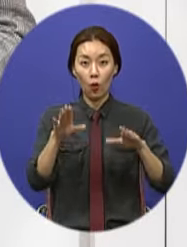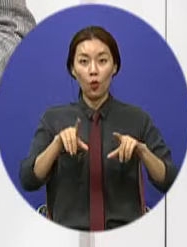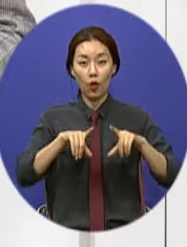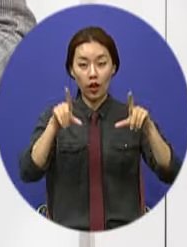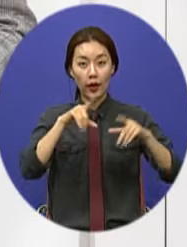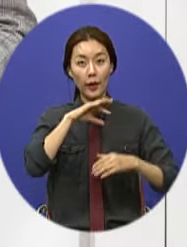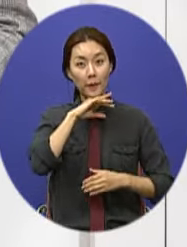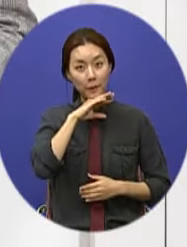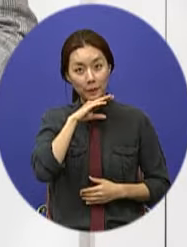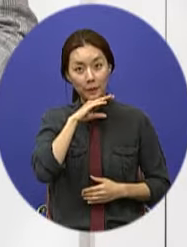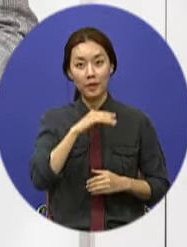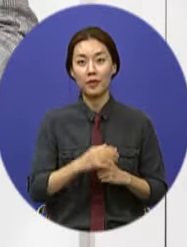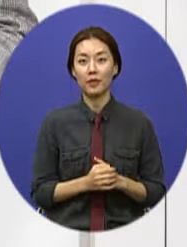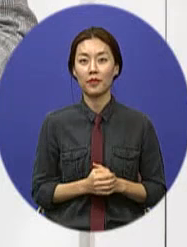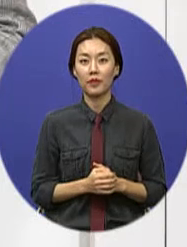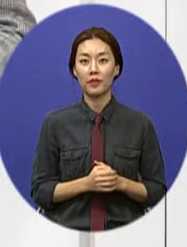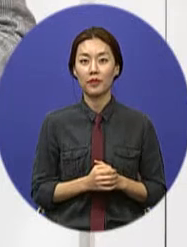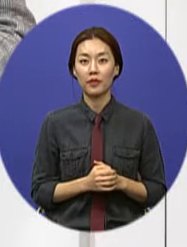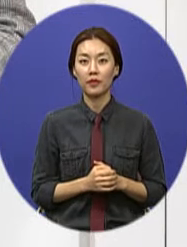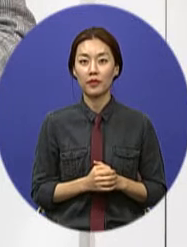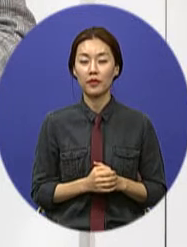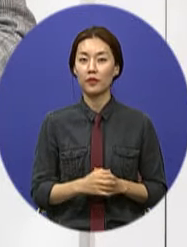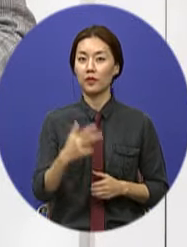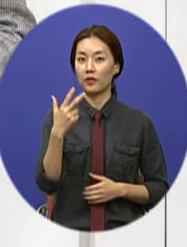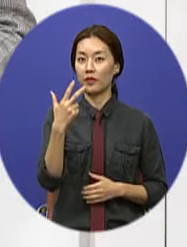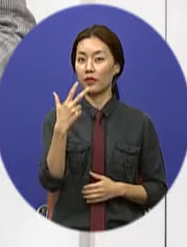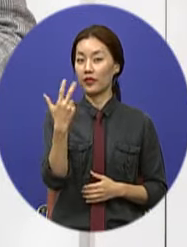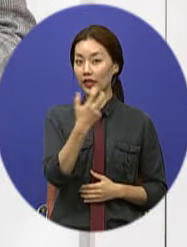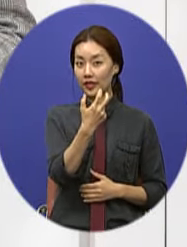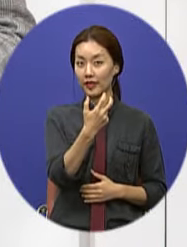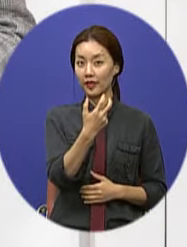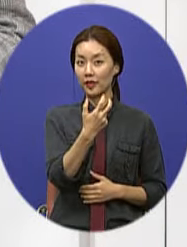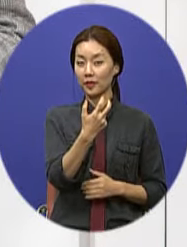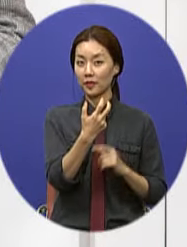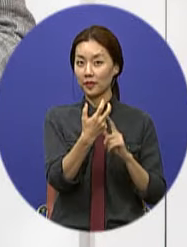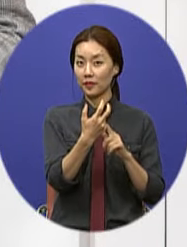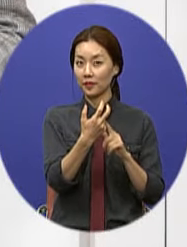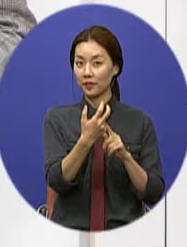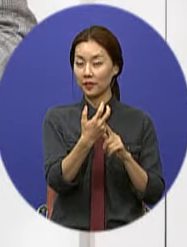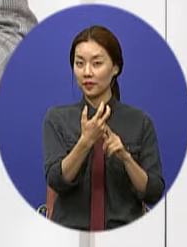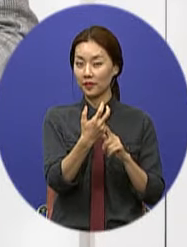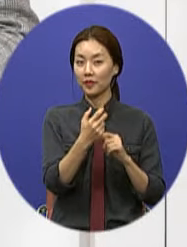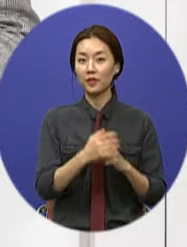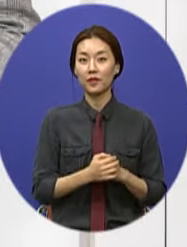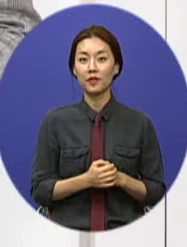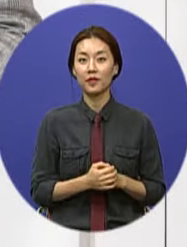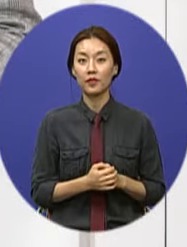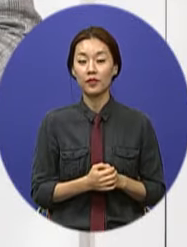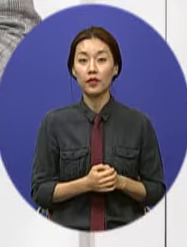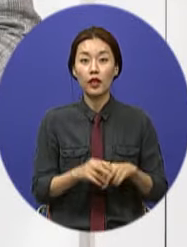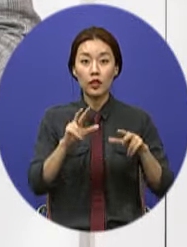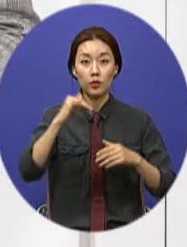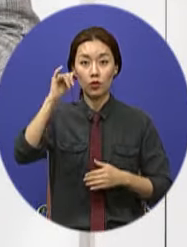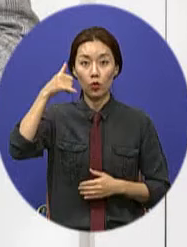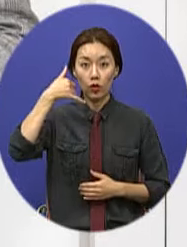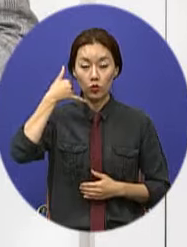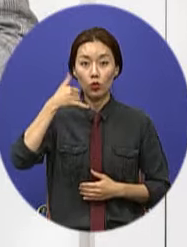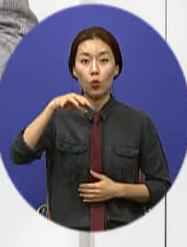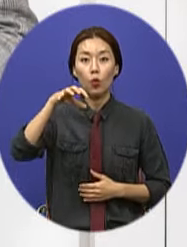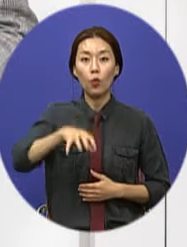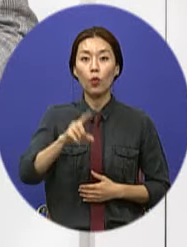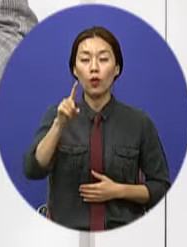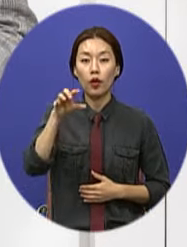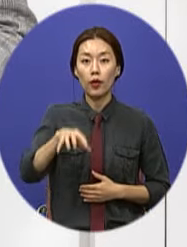몇 학년 몇 번이세요? 저 이제 7학년이고요. 네, 네. 7학년. 네. 네. 그 지금 전화 주시는